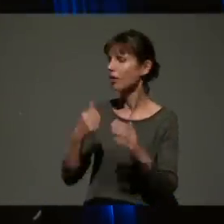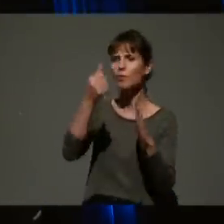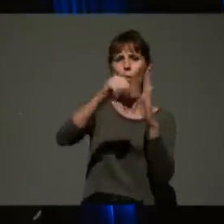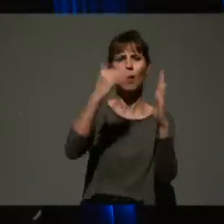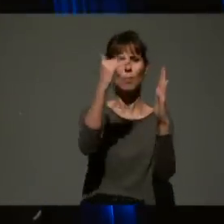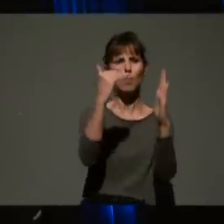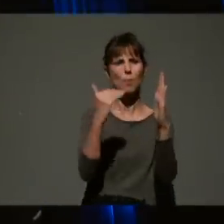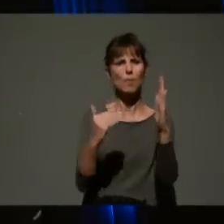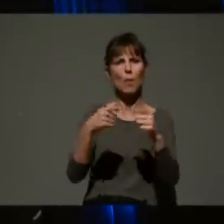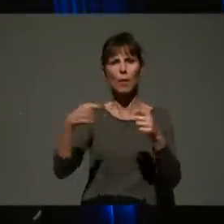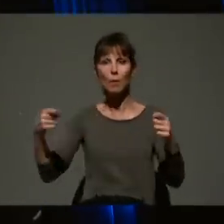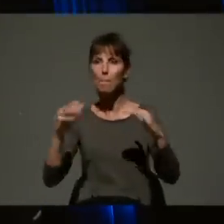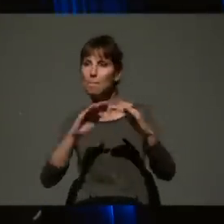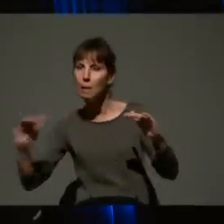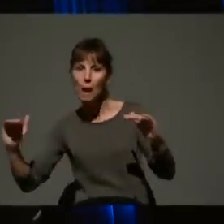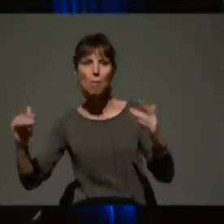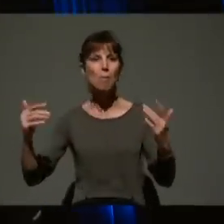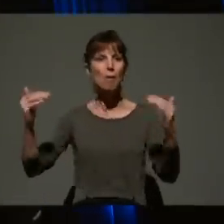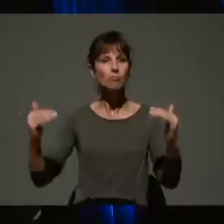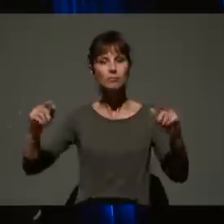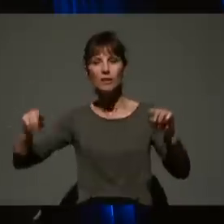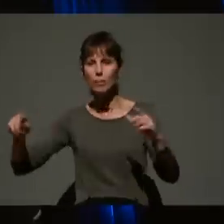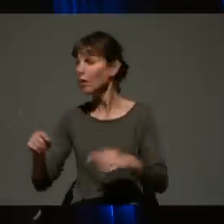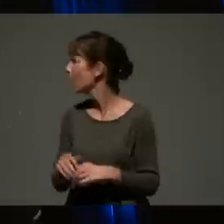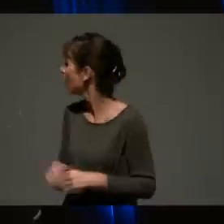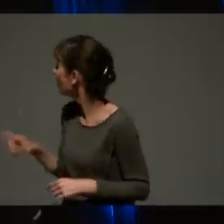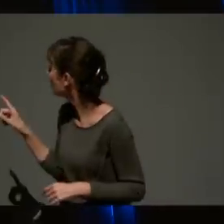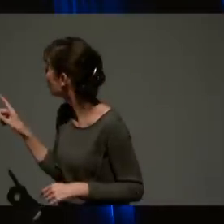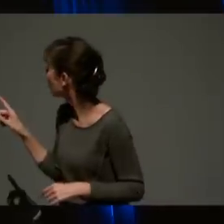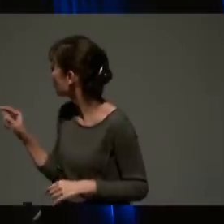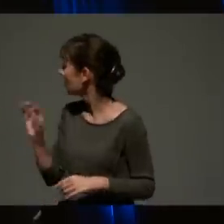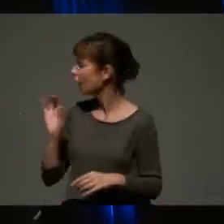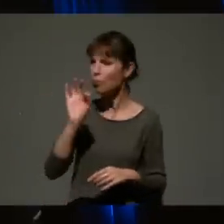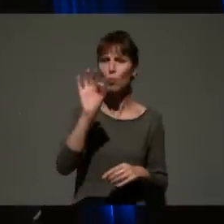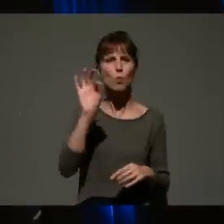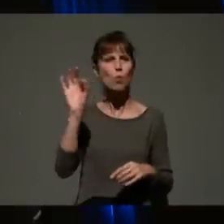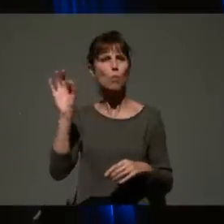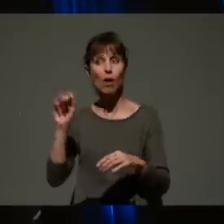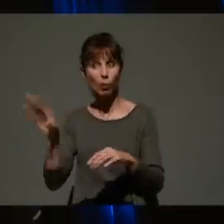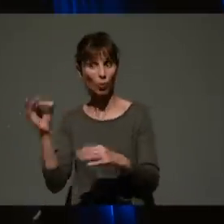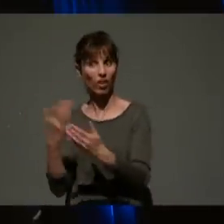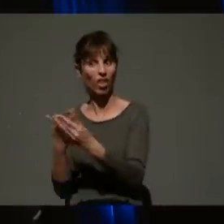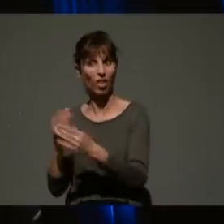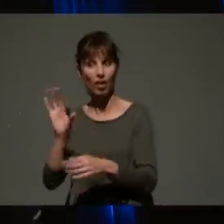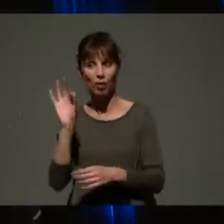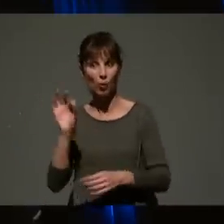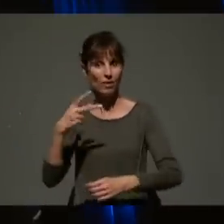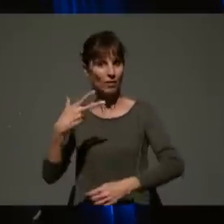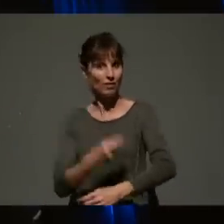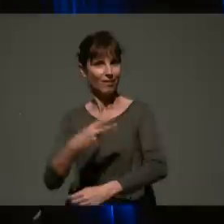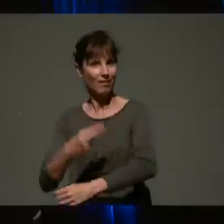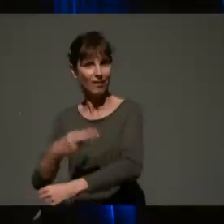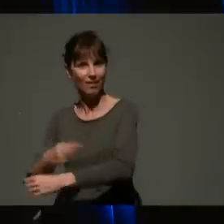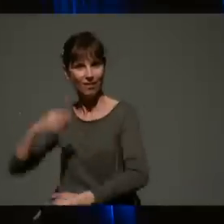les petits points là, que vous voyez, ce sont on extrait du sang, on réinjecte le sang, on injecte de l'EPO, on injecte de l'hormone